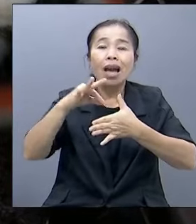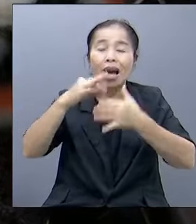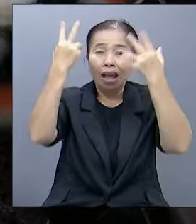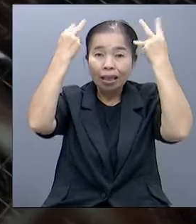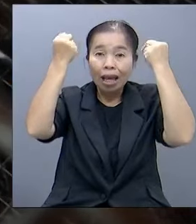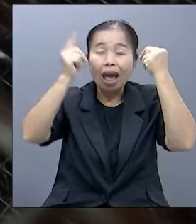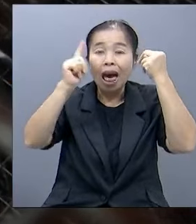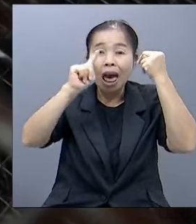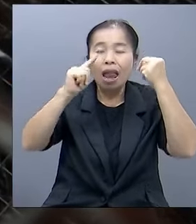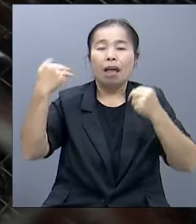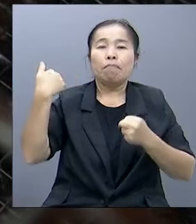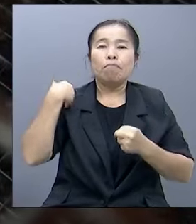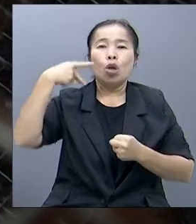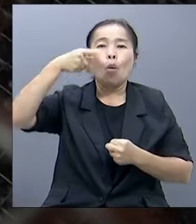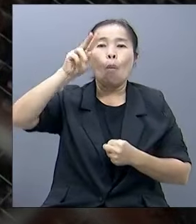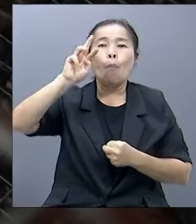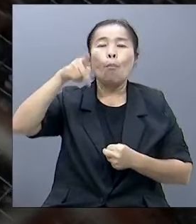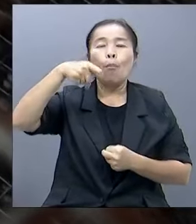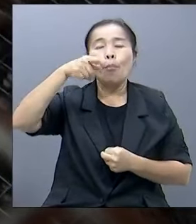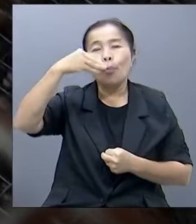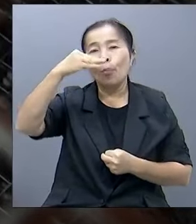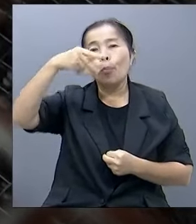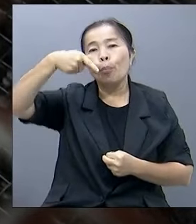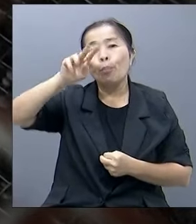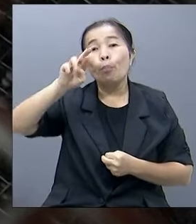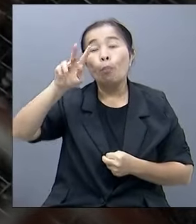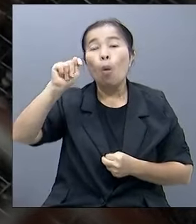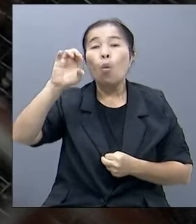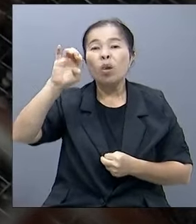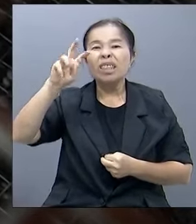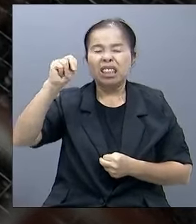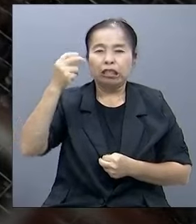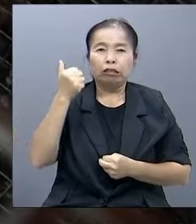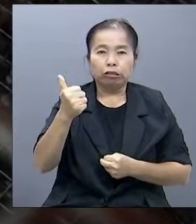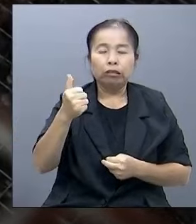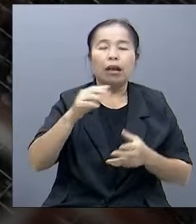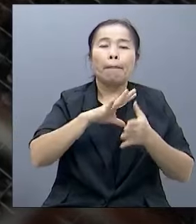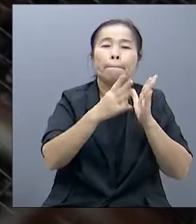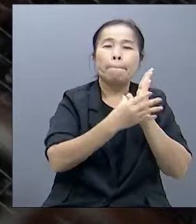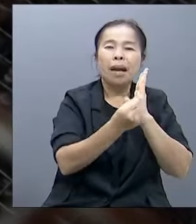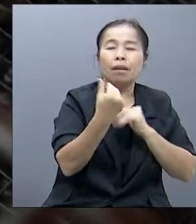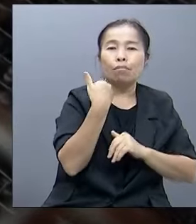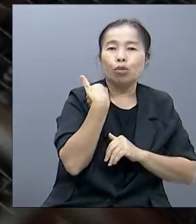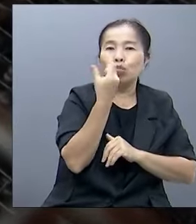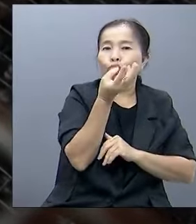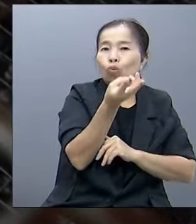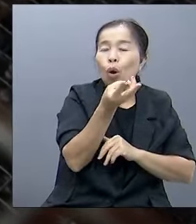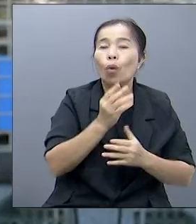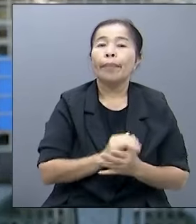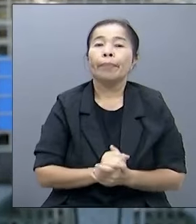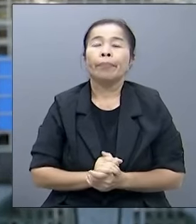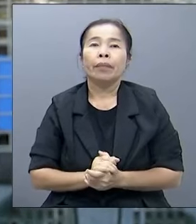โปรตีนสูงกว่าเนื้อหมูไก่นะครับแล้วก็ไขมันนี่จะน้อยมากแล้วก็ด้วยเท็กเจอร์เนื้อ